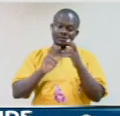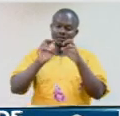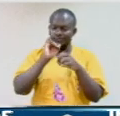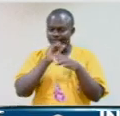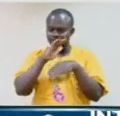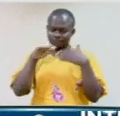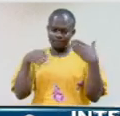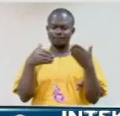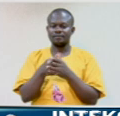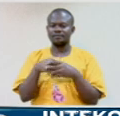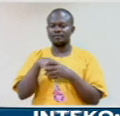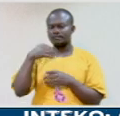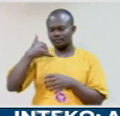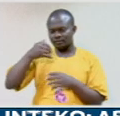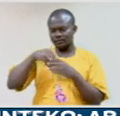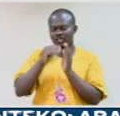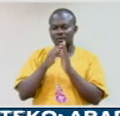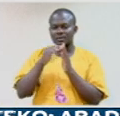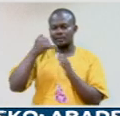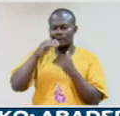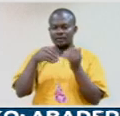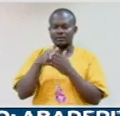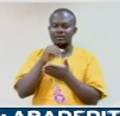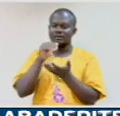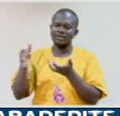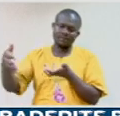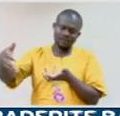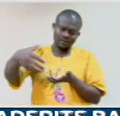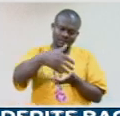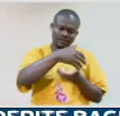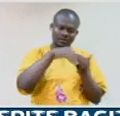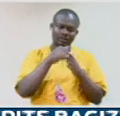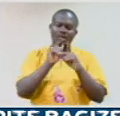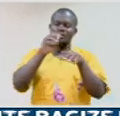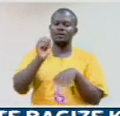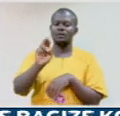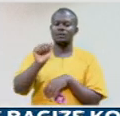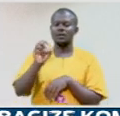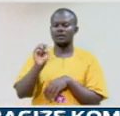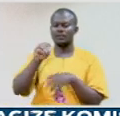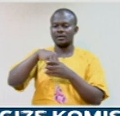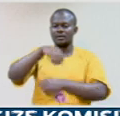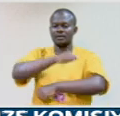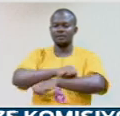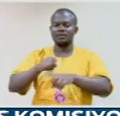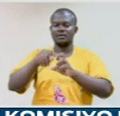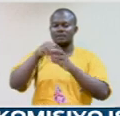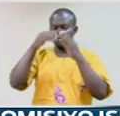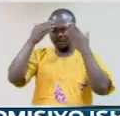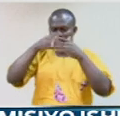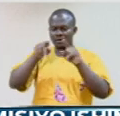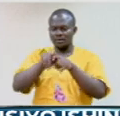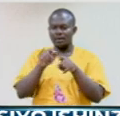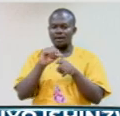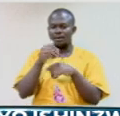abatutsi bose bo muri Gikongoro mu mujyi wa Gikongoro bari batarakusanywa bajyanwa imurambi muri iryo shuri babiciyemo umugoroba umwe